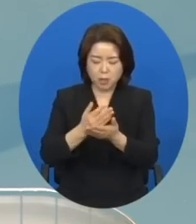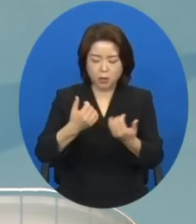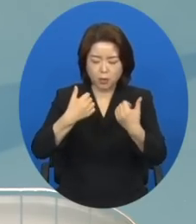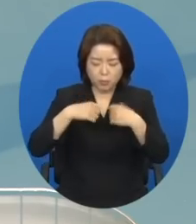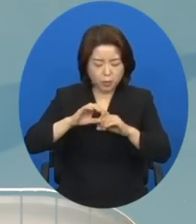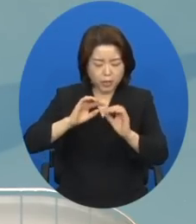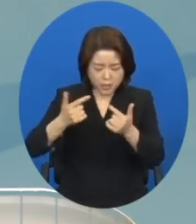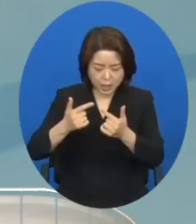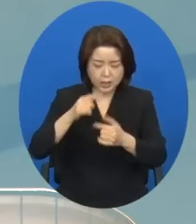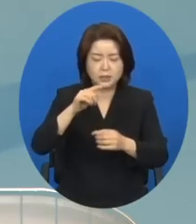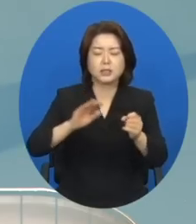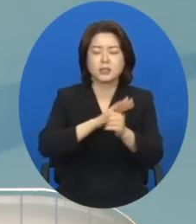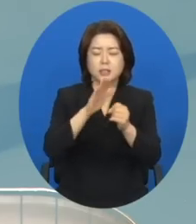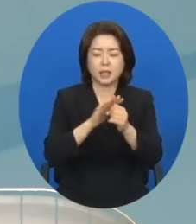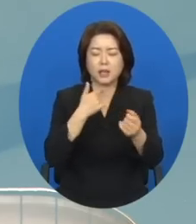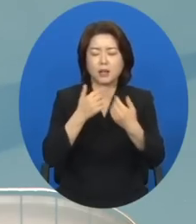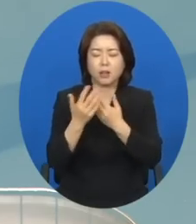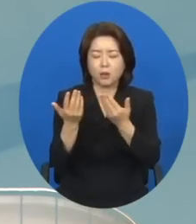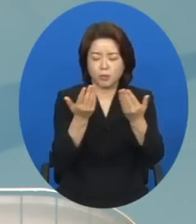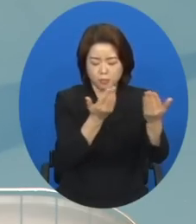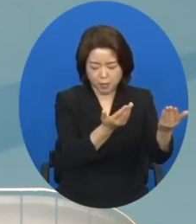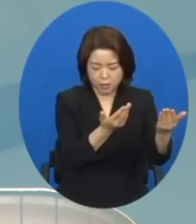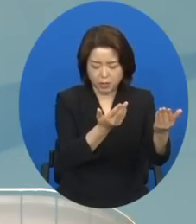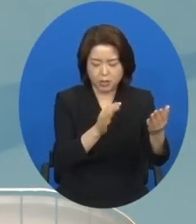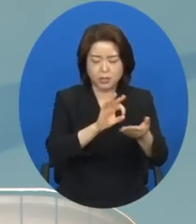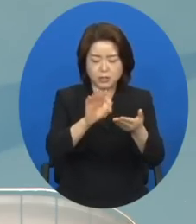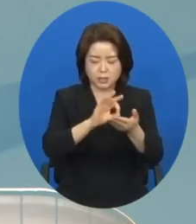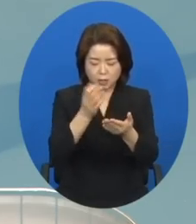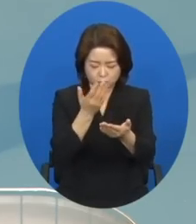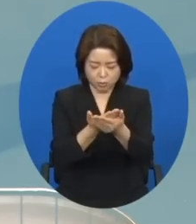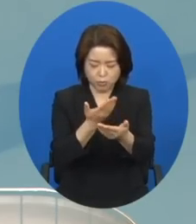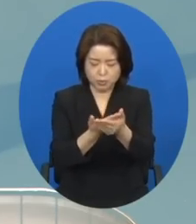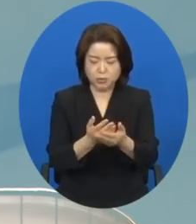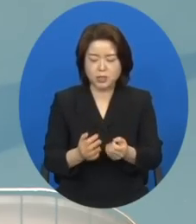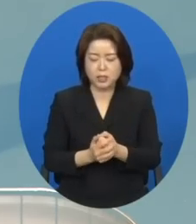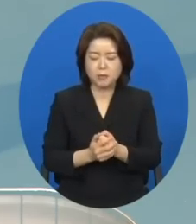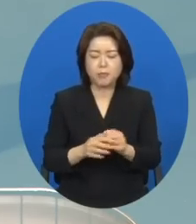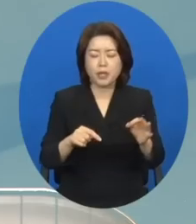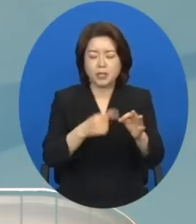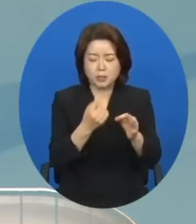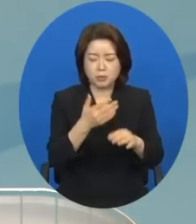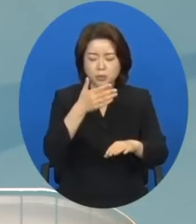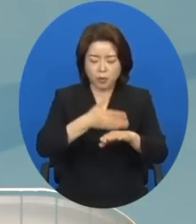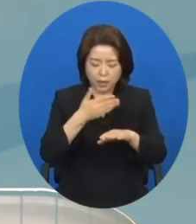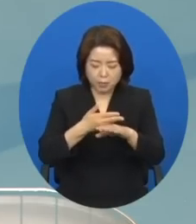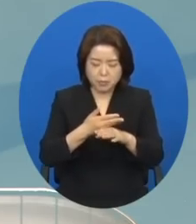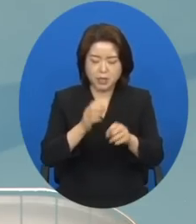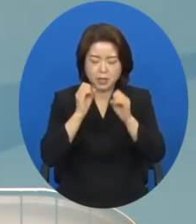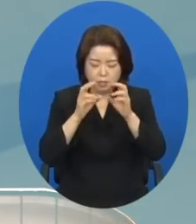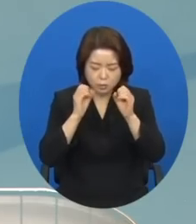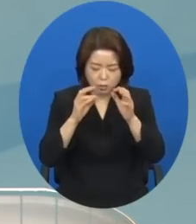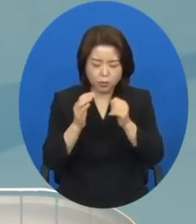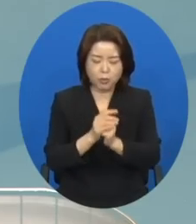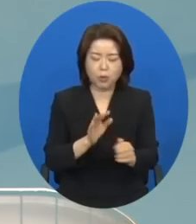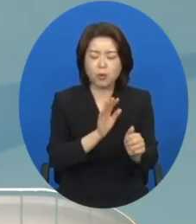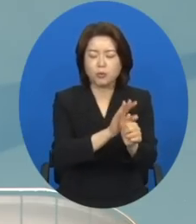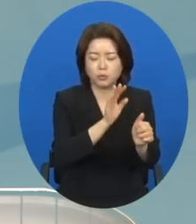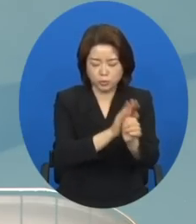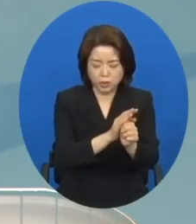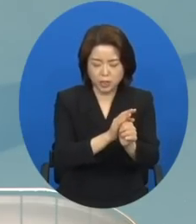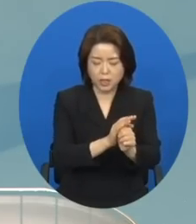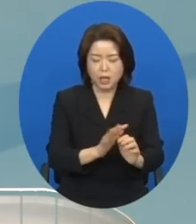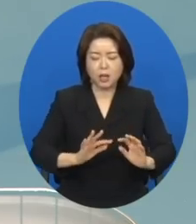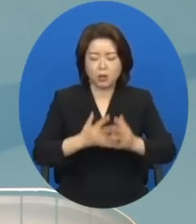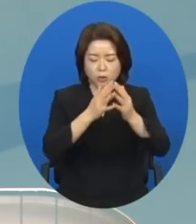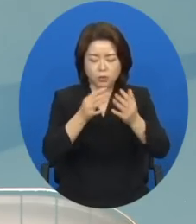그 사랑을 또한 경험할 수 있도록 하나님 사용하여 주옵소서. 11조와 감사헌금과 성경헌금 또는 구제헌금